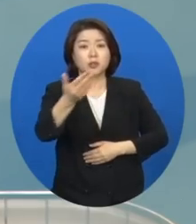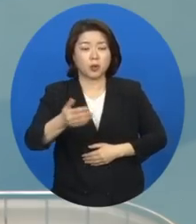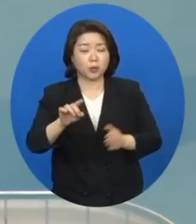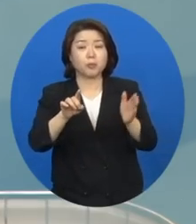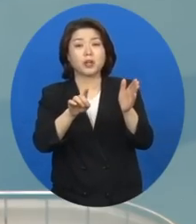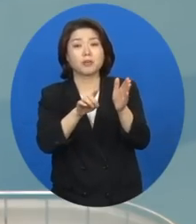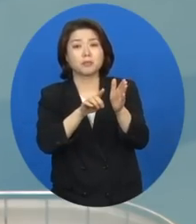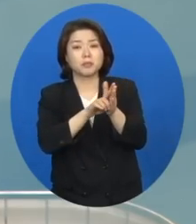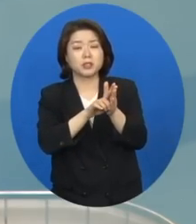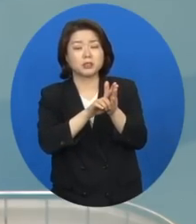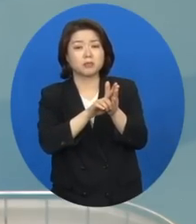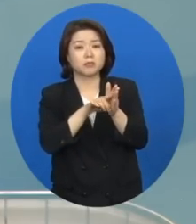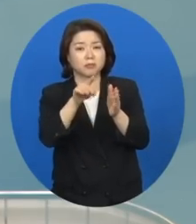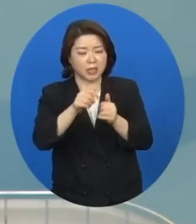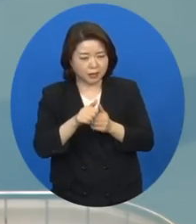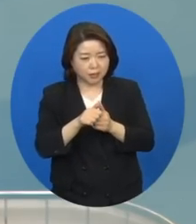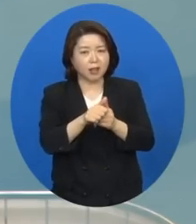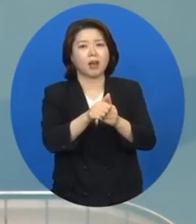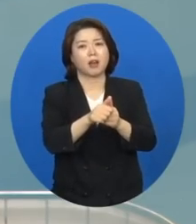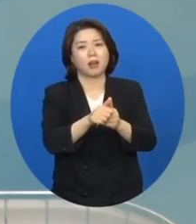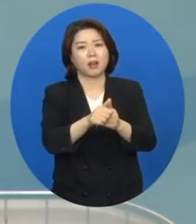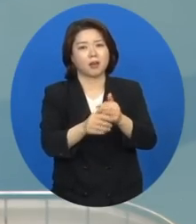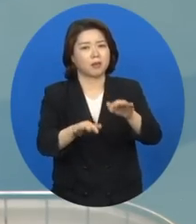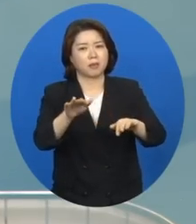믿음에 달려 있습니다.